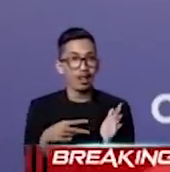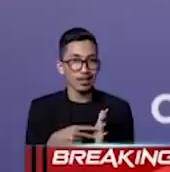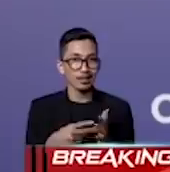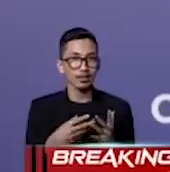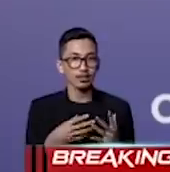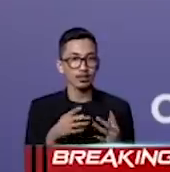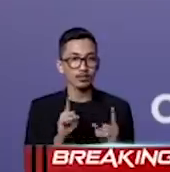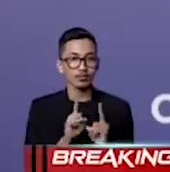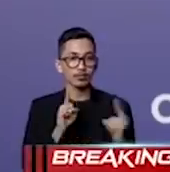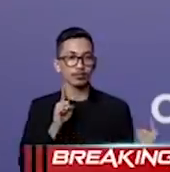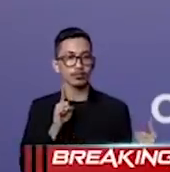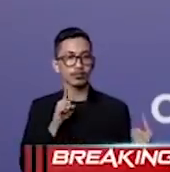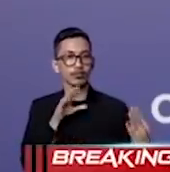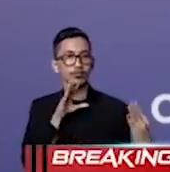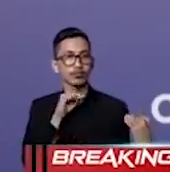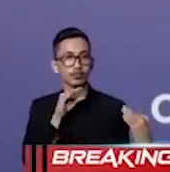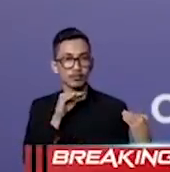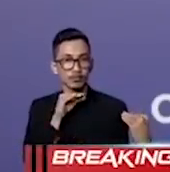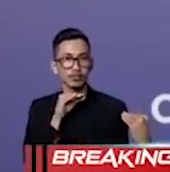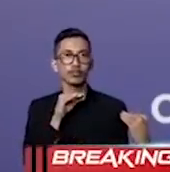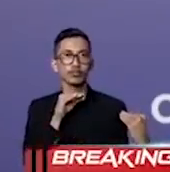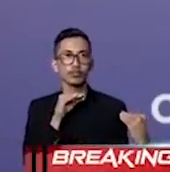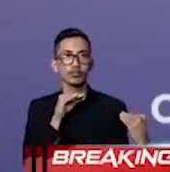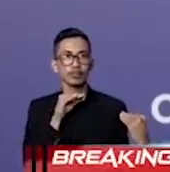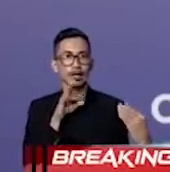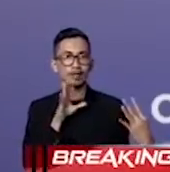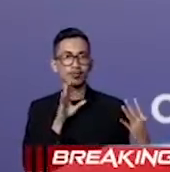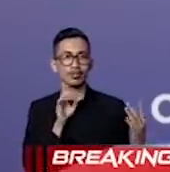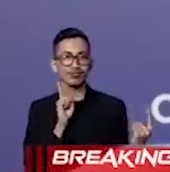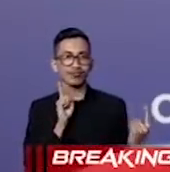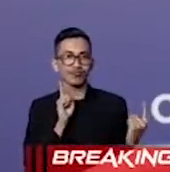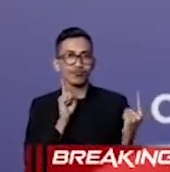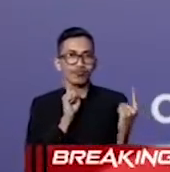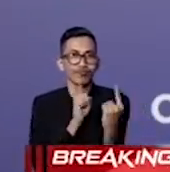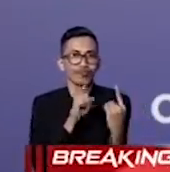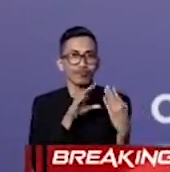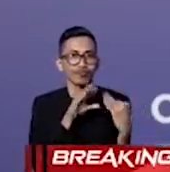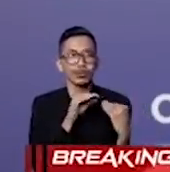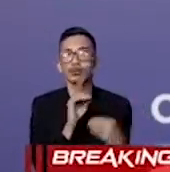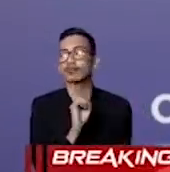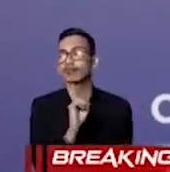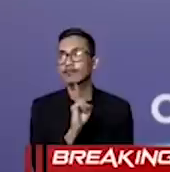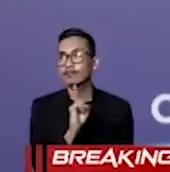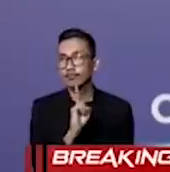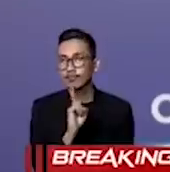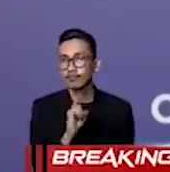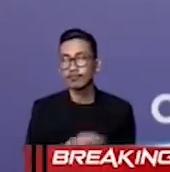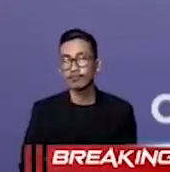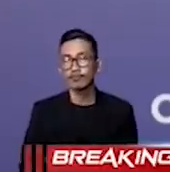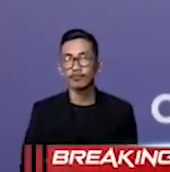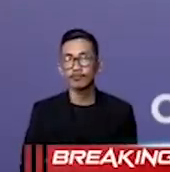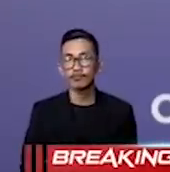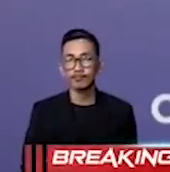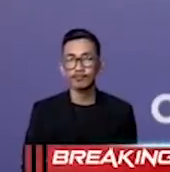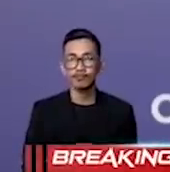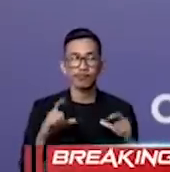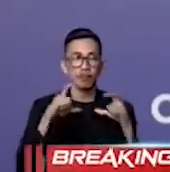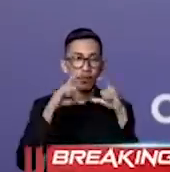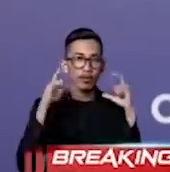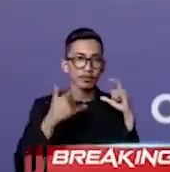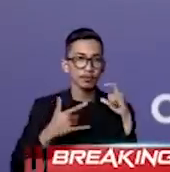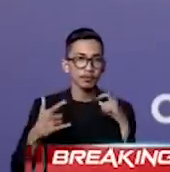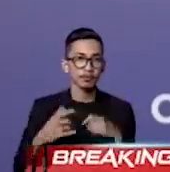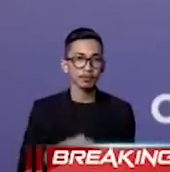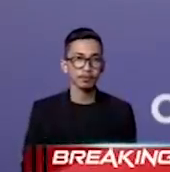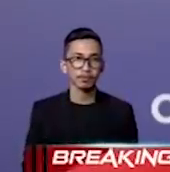tetap menjaga jarak dan tidak berusaha untuk mendekat kearah orang yang kita ajak bicara gunakan masker